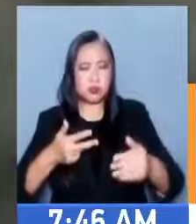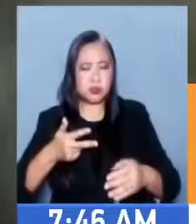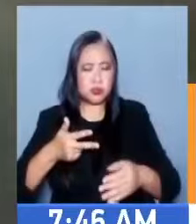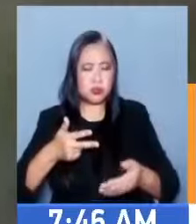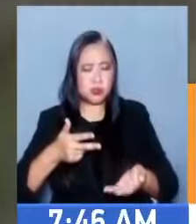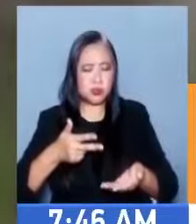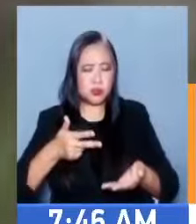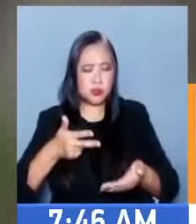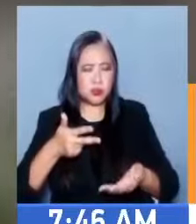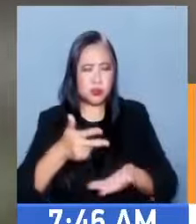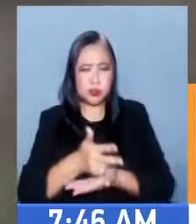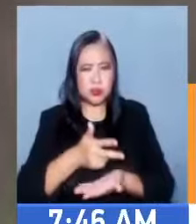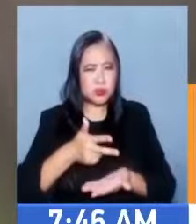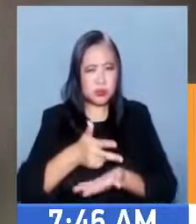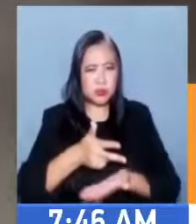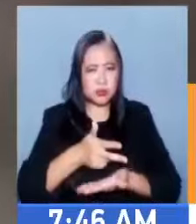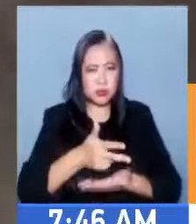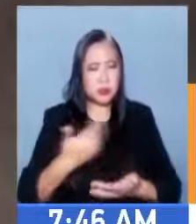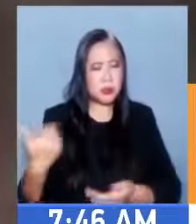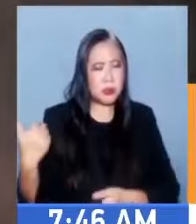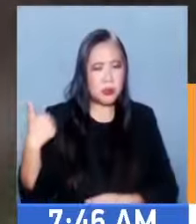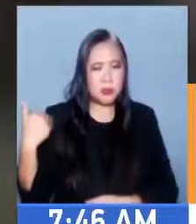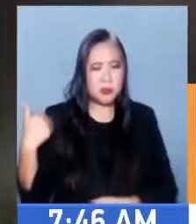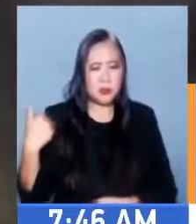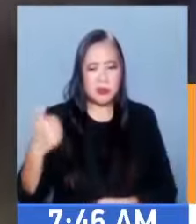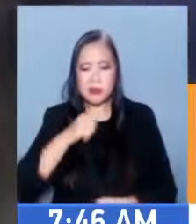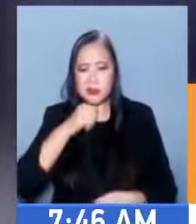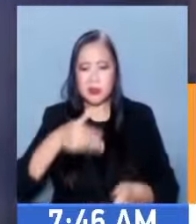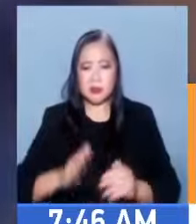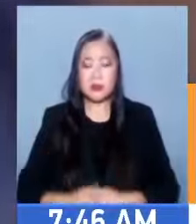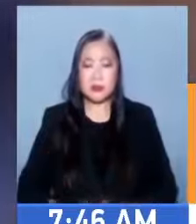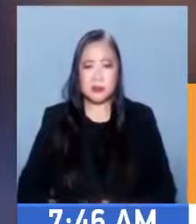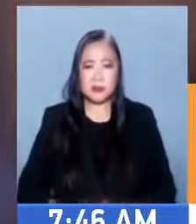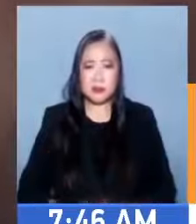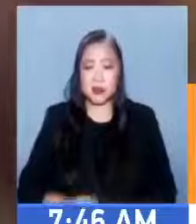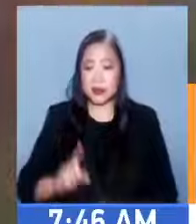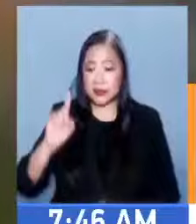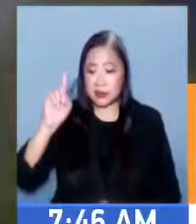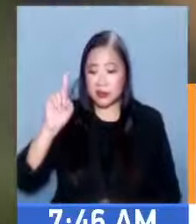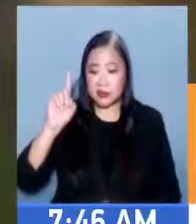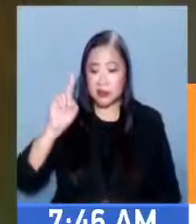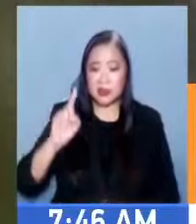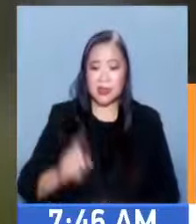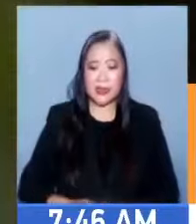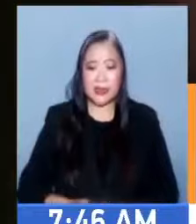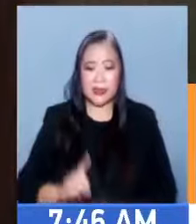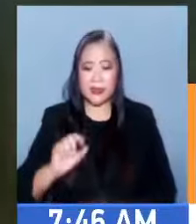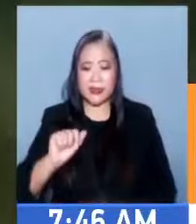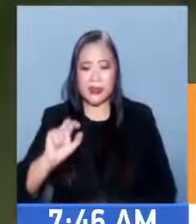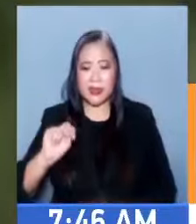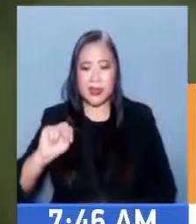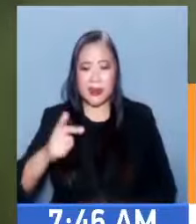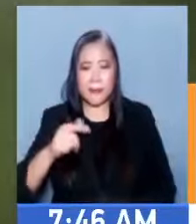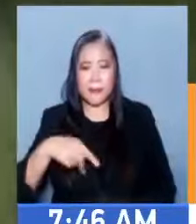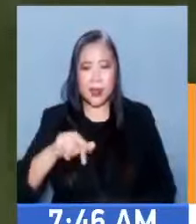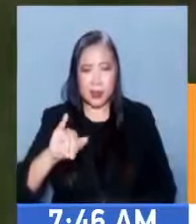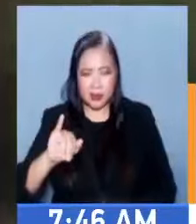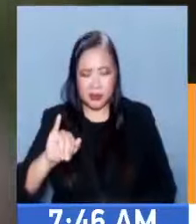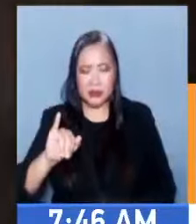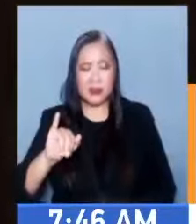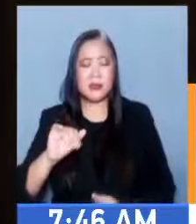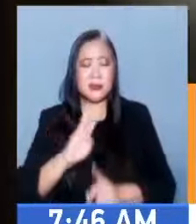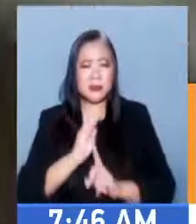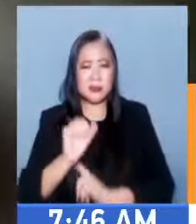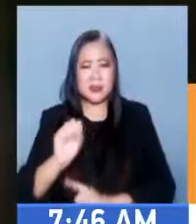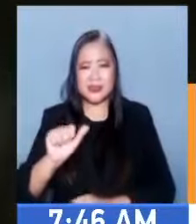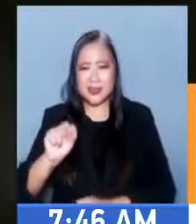motorista Ganito ang itsura ng daang pari sa Barangay San Jose Antipolo City nitong nakaraang Lunes kasunod yan ng nangyaring